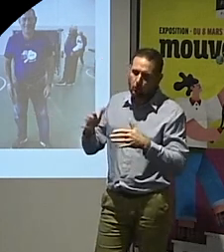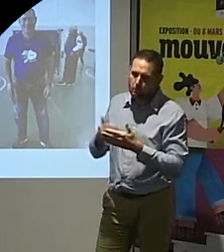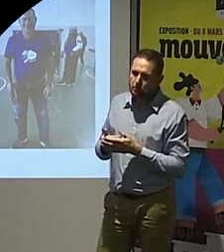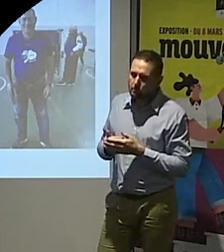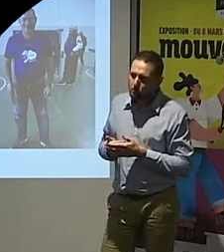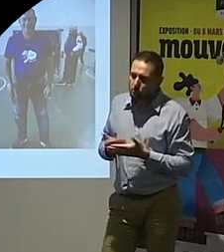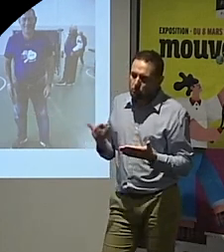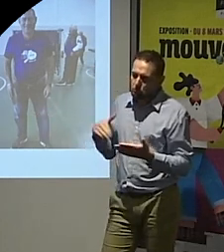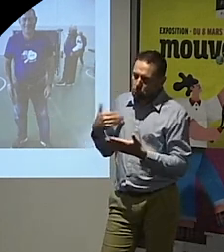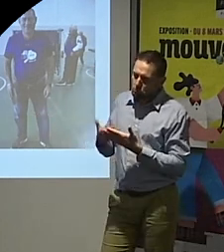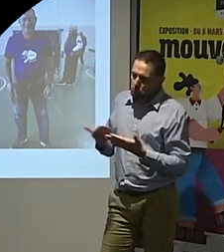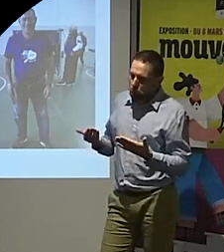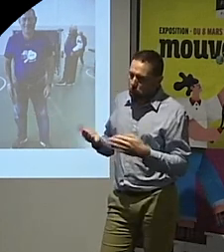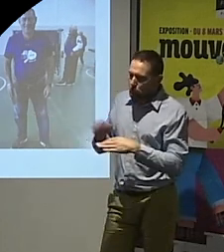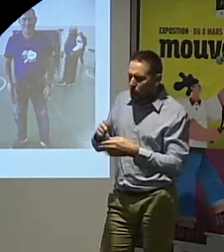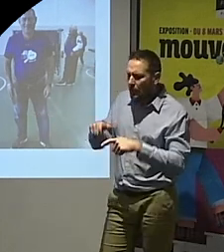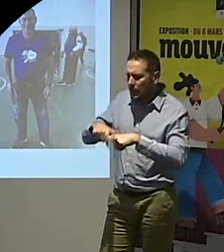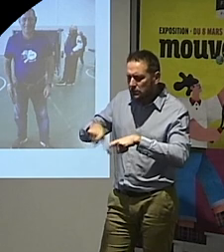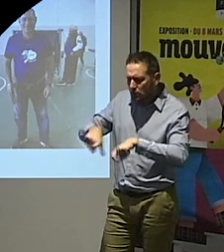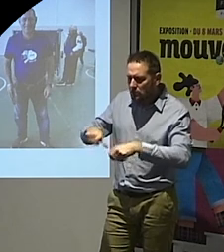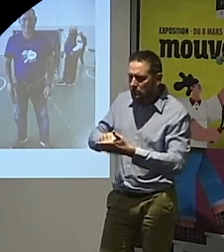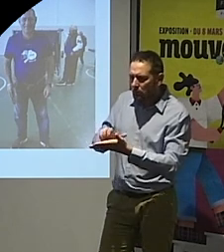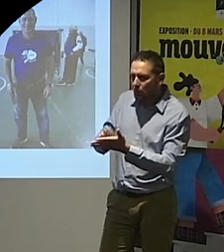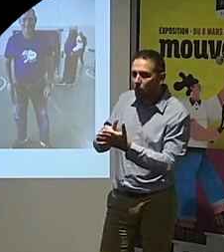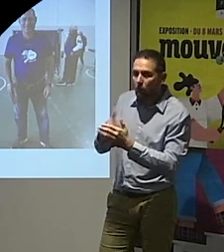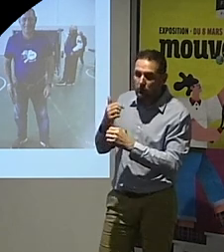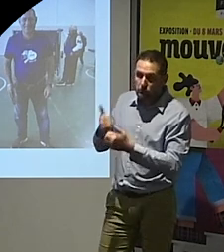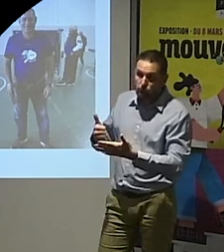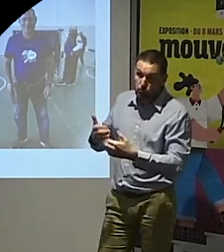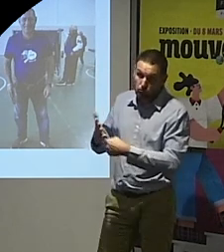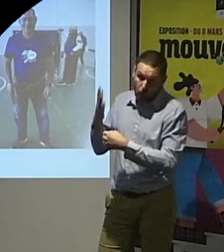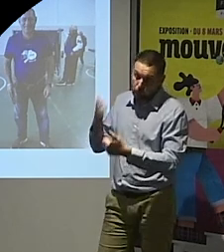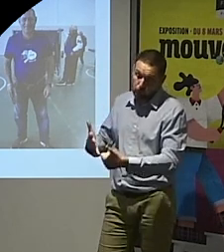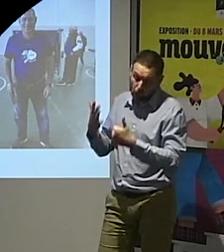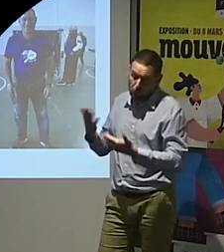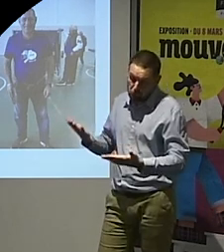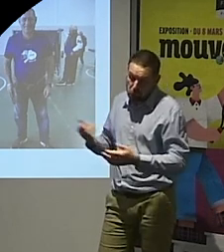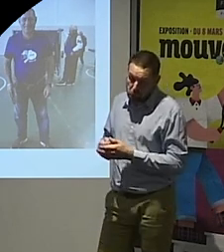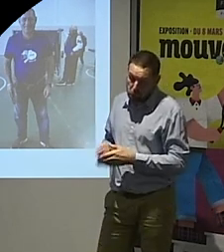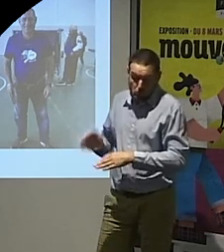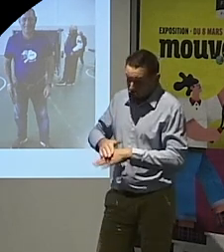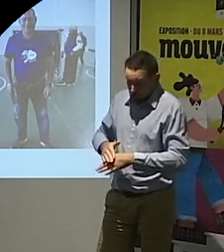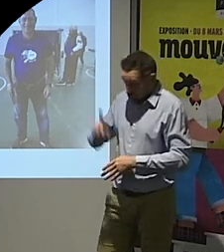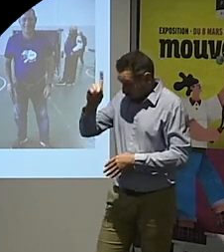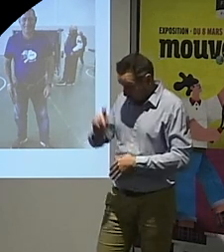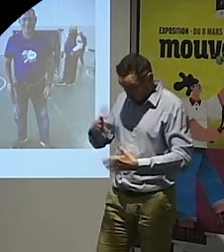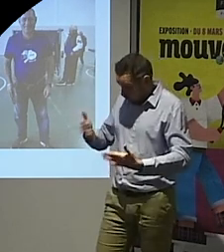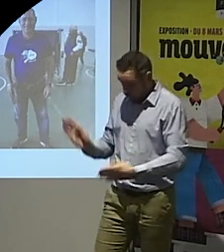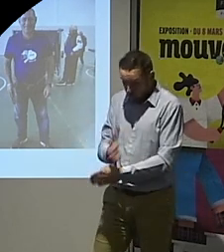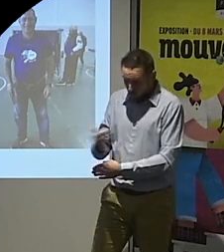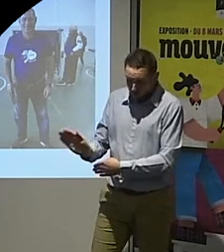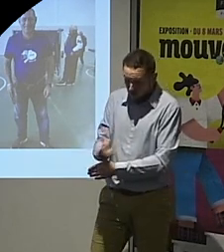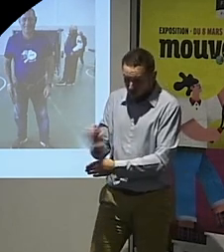Et puis, j'ai pris la licence il y a 5-6 ans, puis je me suis mis à ça. Voilà.